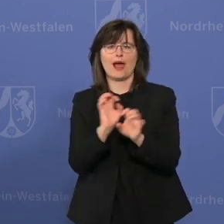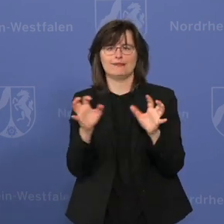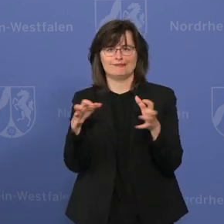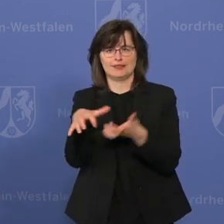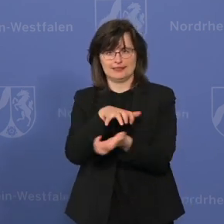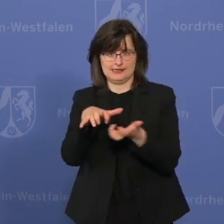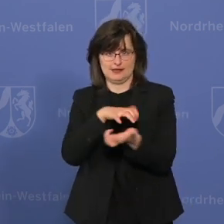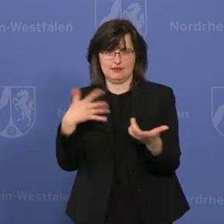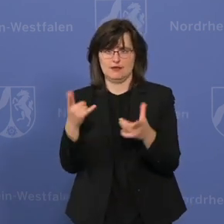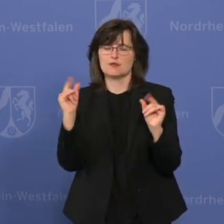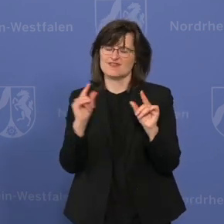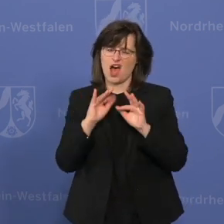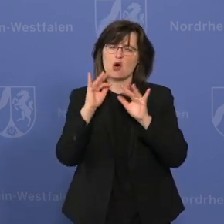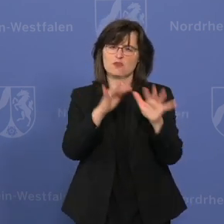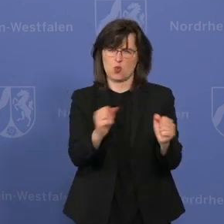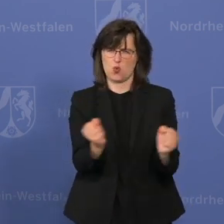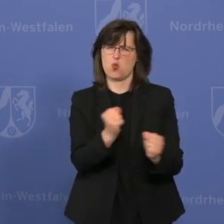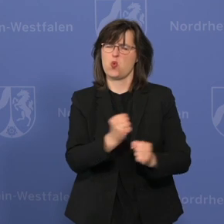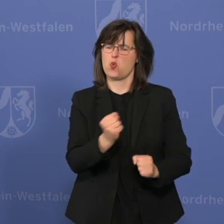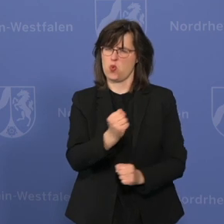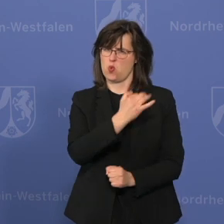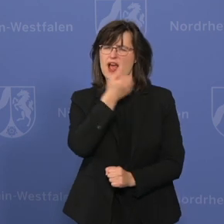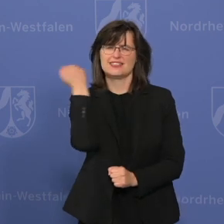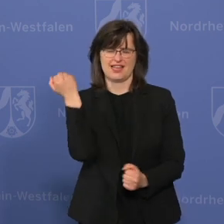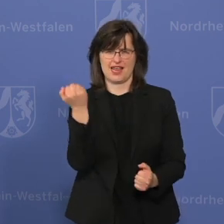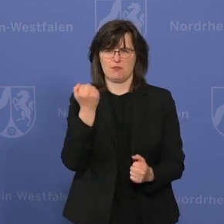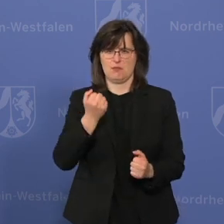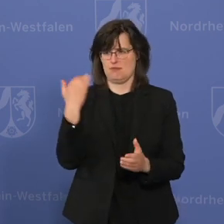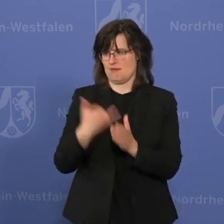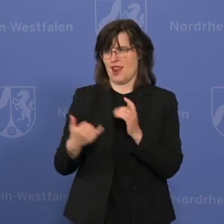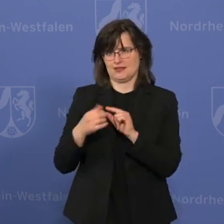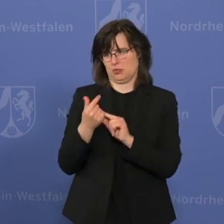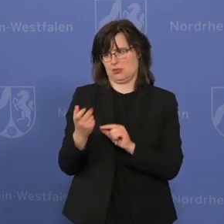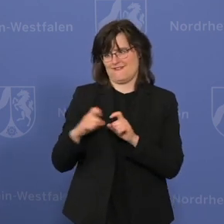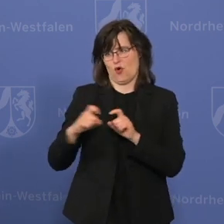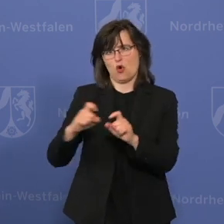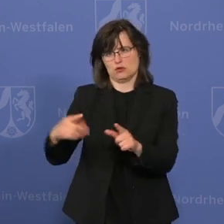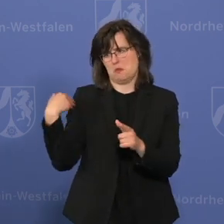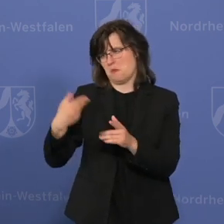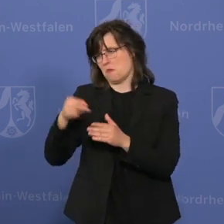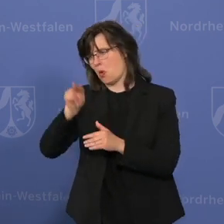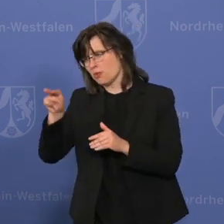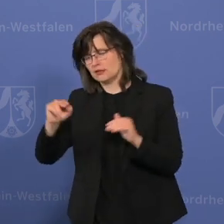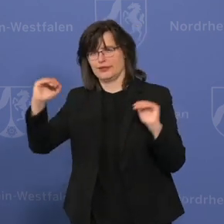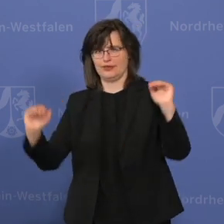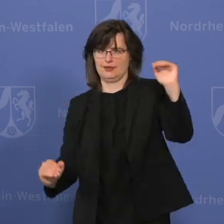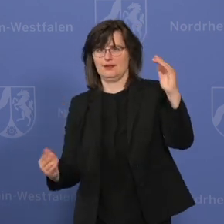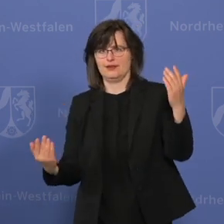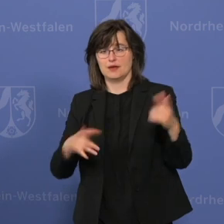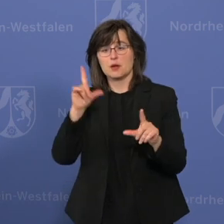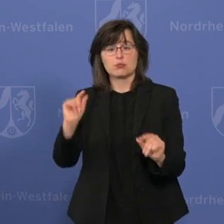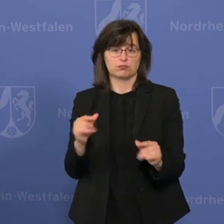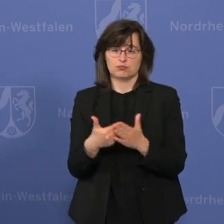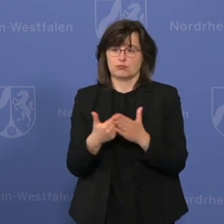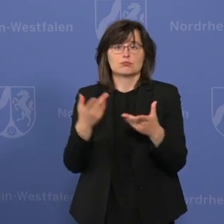sind als die, die wir in den letzten Wochen allgemeinhin schon beobachten konnten. Das, was wir hier zum Beispiel mit dem Soforthilfeprogramm auch zur